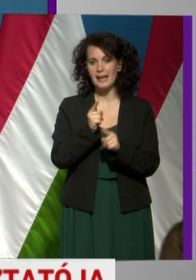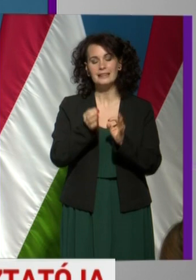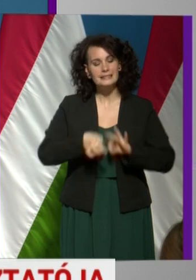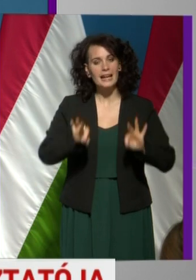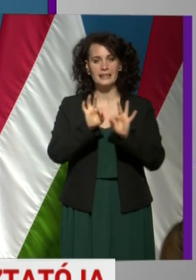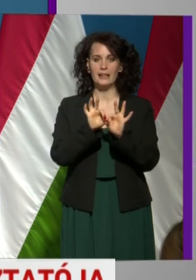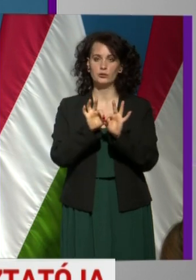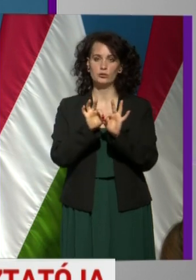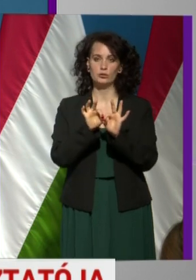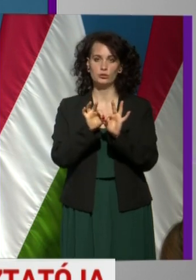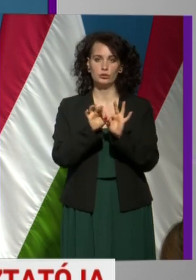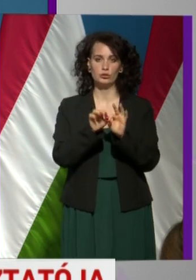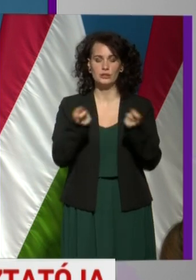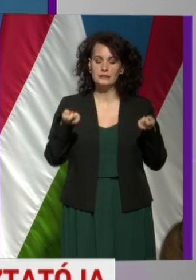generális